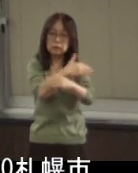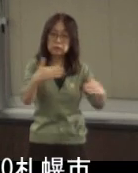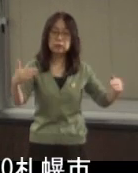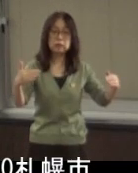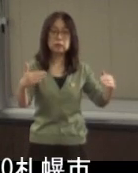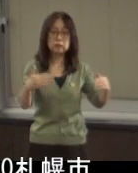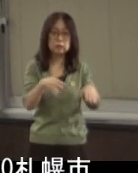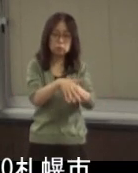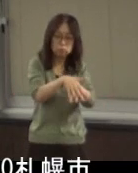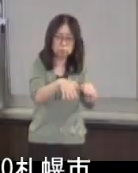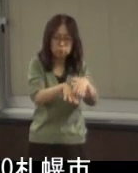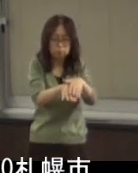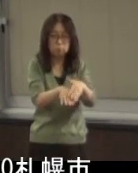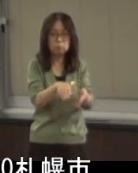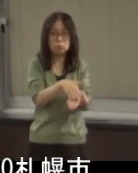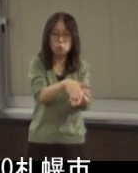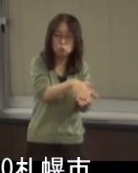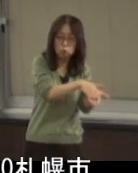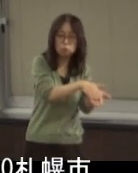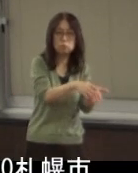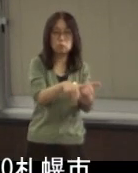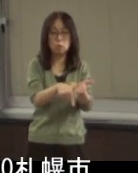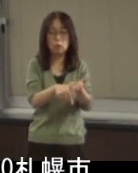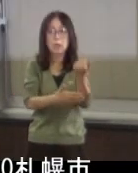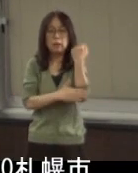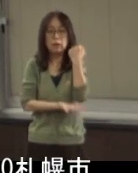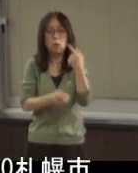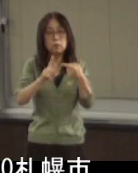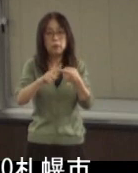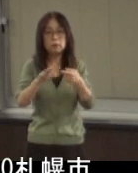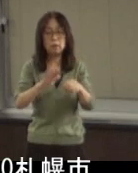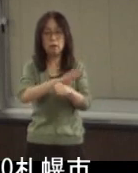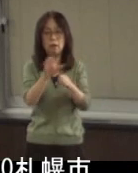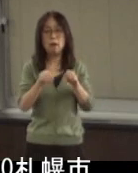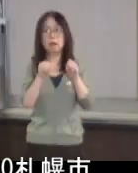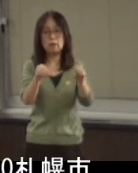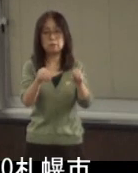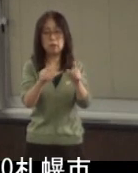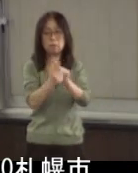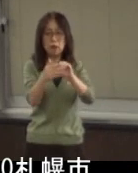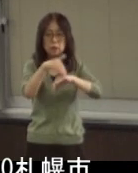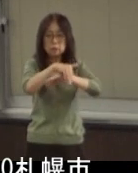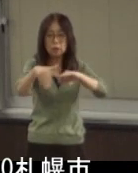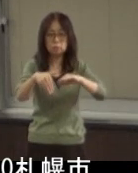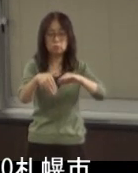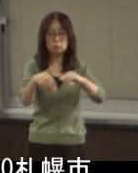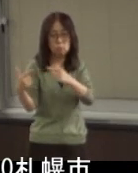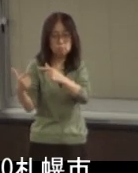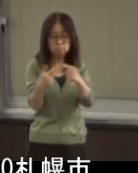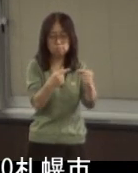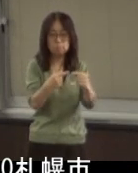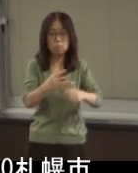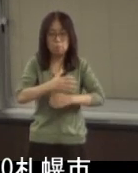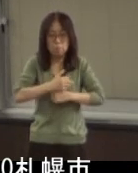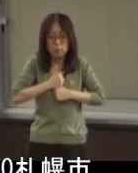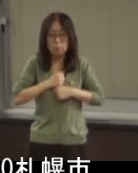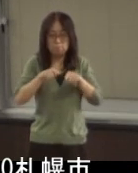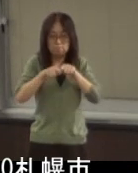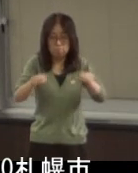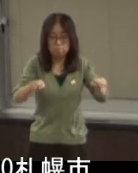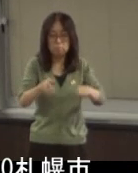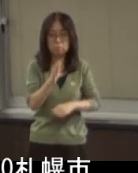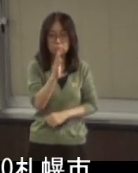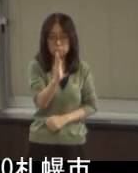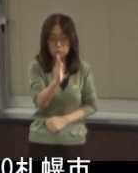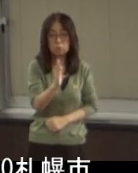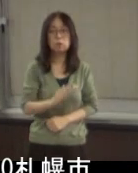といった基本的な感染対策を今一度徹底をしていただくということと同時にです